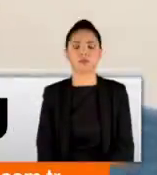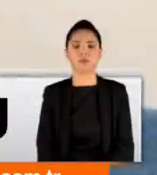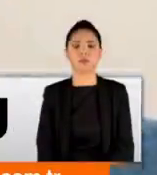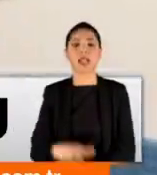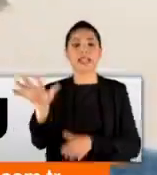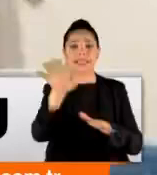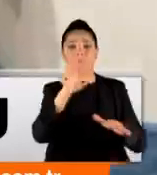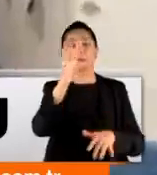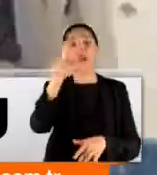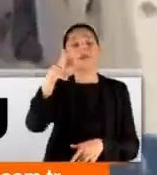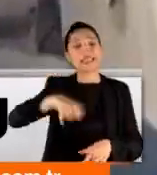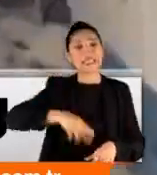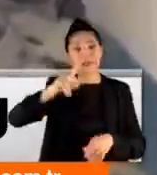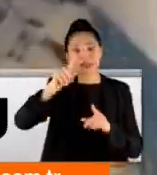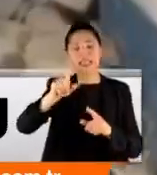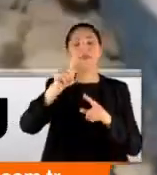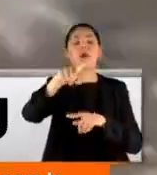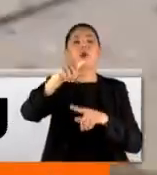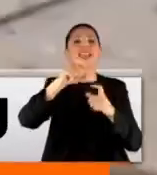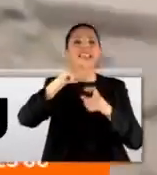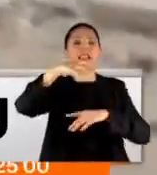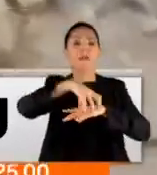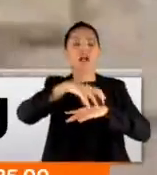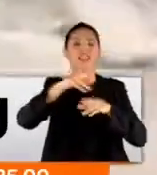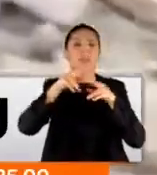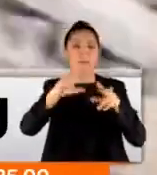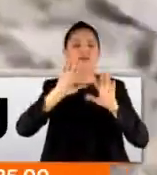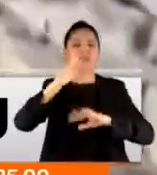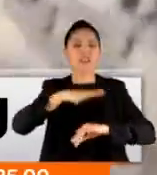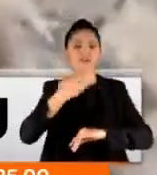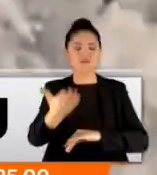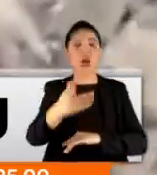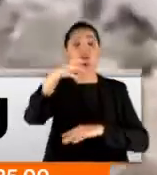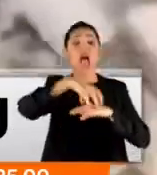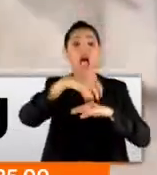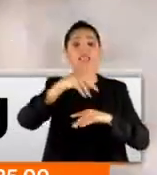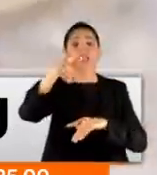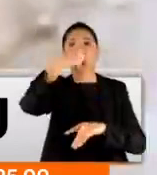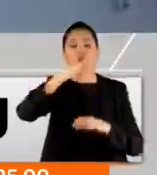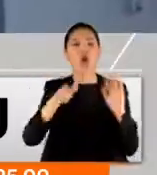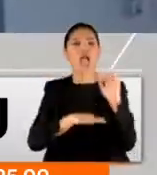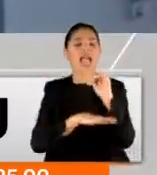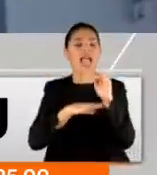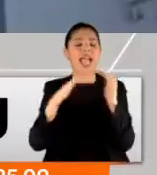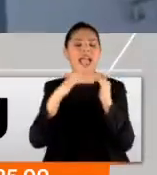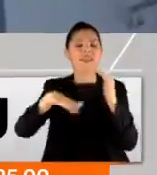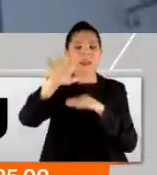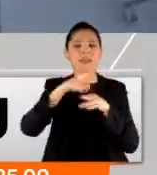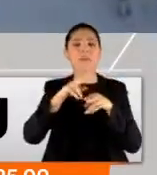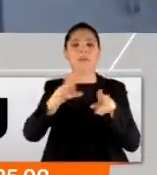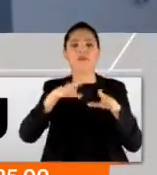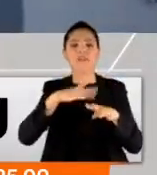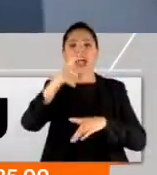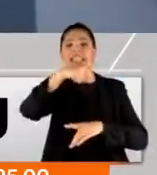Deprem tıpkı İzmir gibi Sisam Adası'nda da büyük yıkıma neden oldu. Adadaki köy evleri harabeye döndü. İçinde